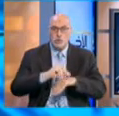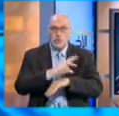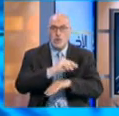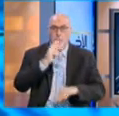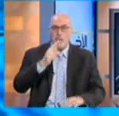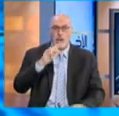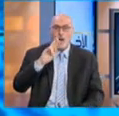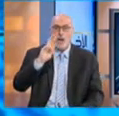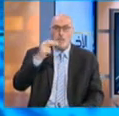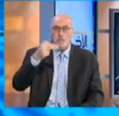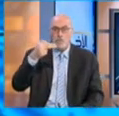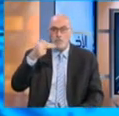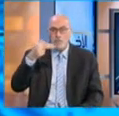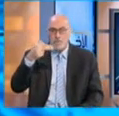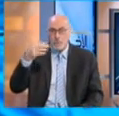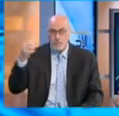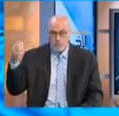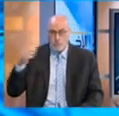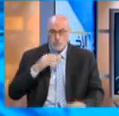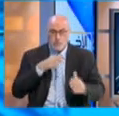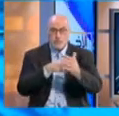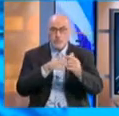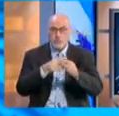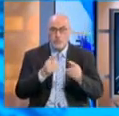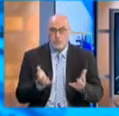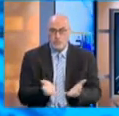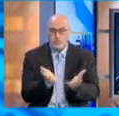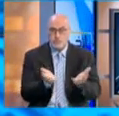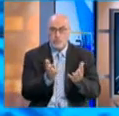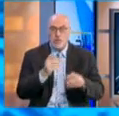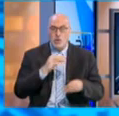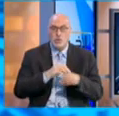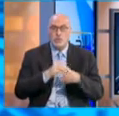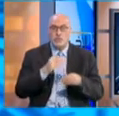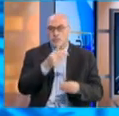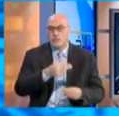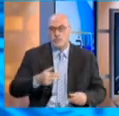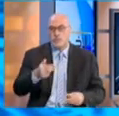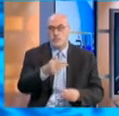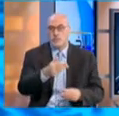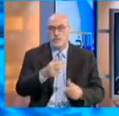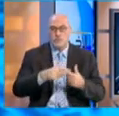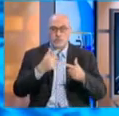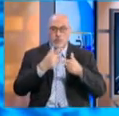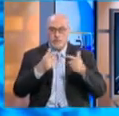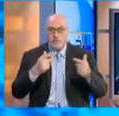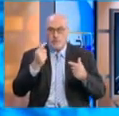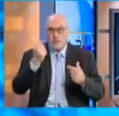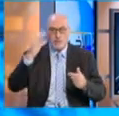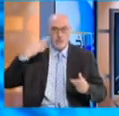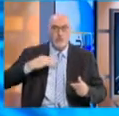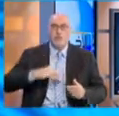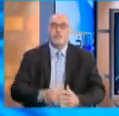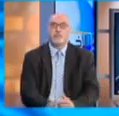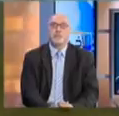تيرامين، من شأنه المساهمة في دعم الاقتصاد الوطني وتنويع العائدات. ملك